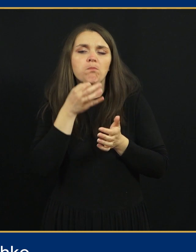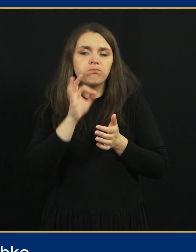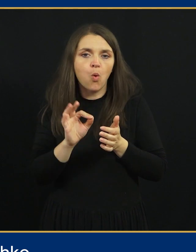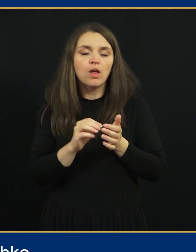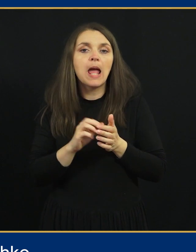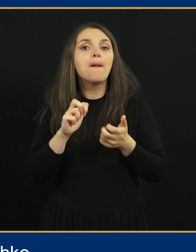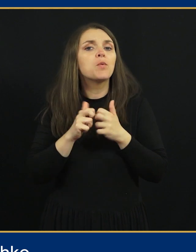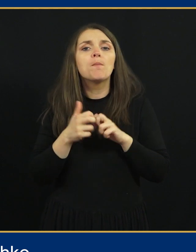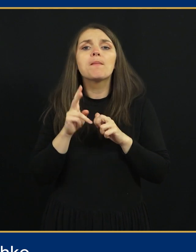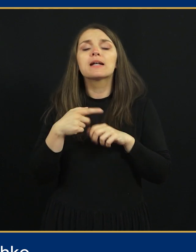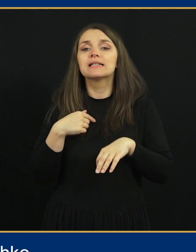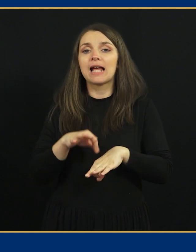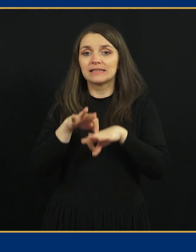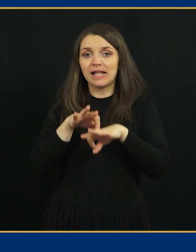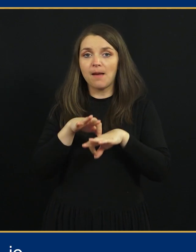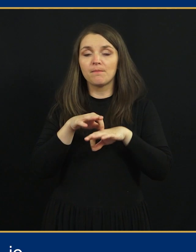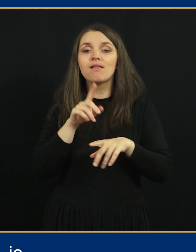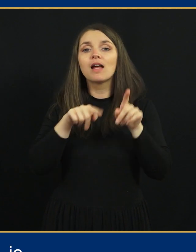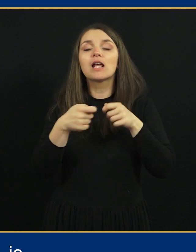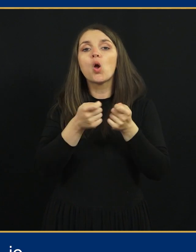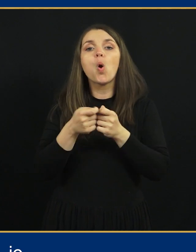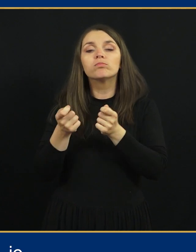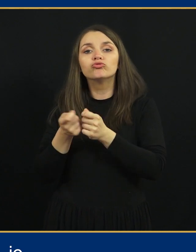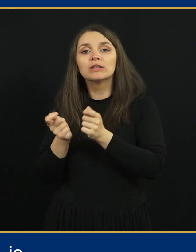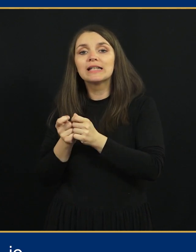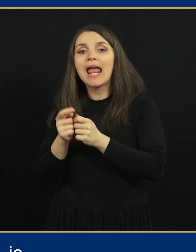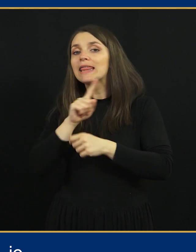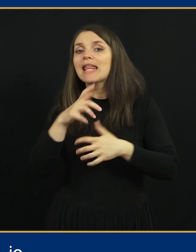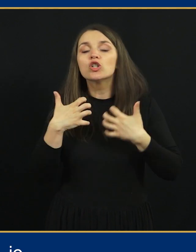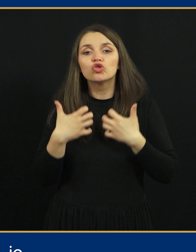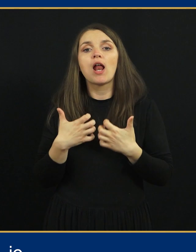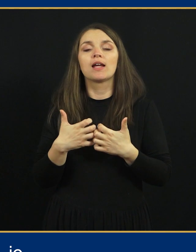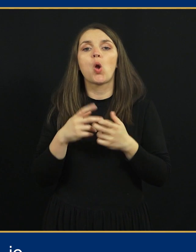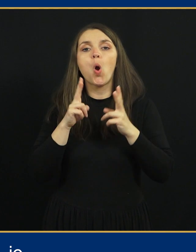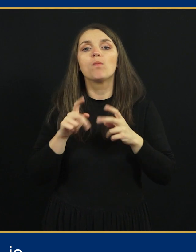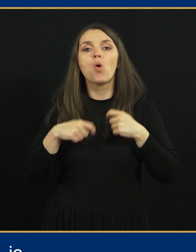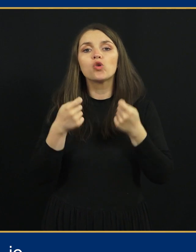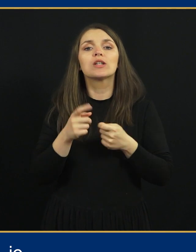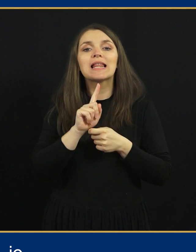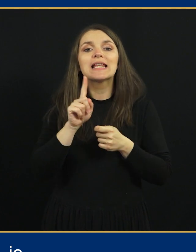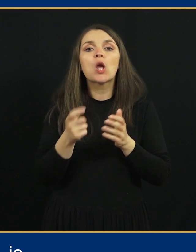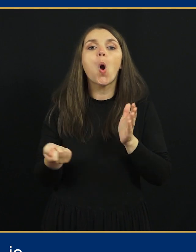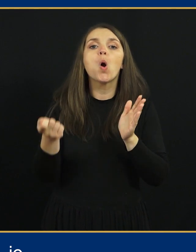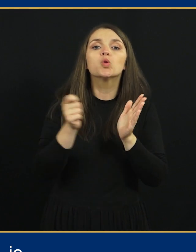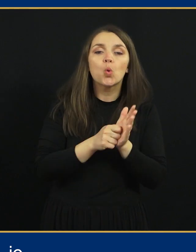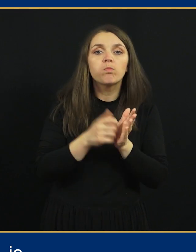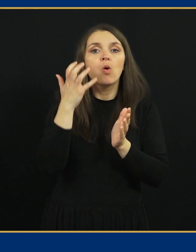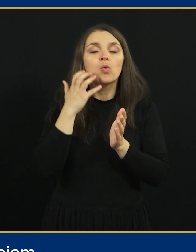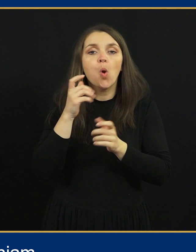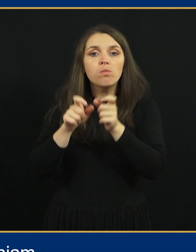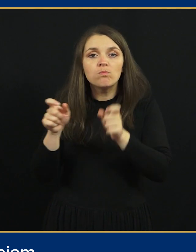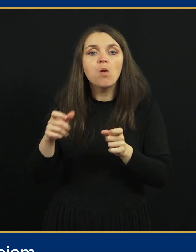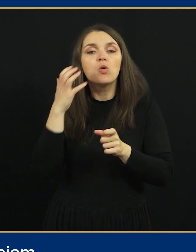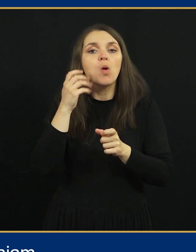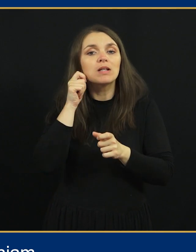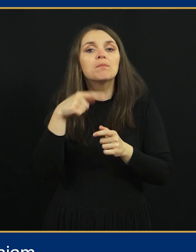dobro, lahko bi se seveda še bolje. Problem, ki sem ga zaznala, je, da nekatere občine ne želijo omogočiti niti